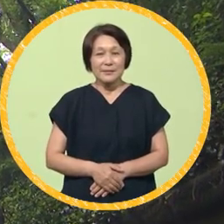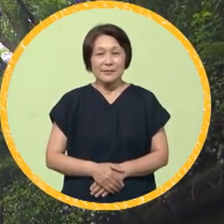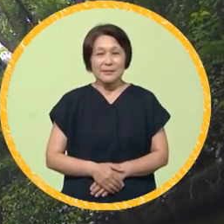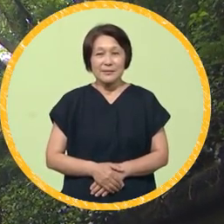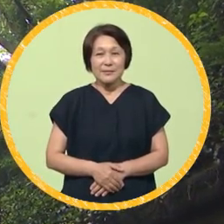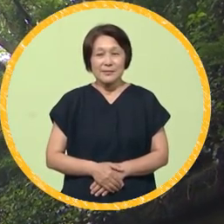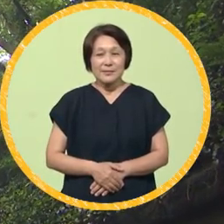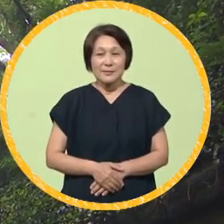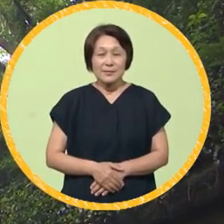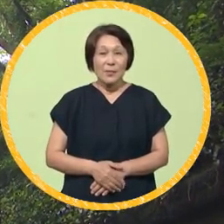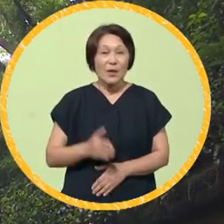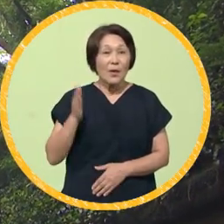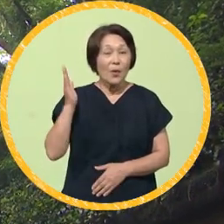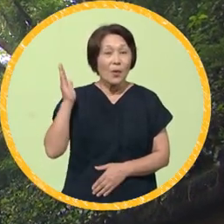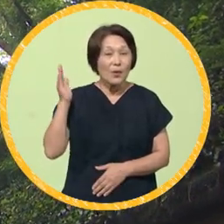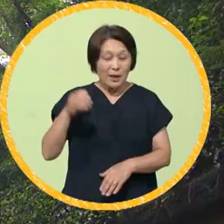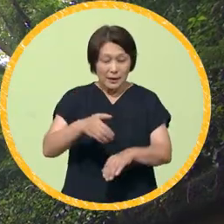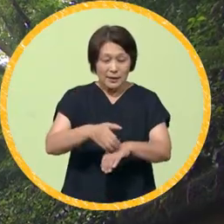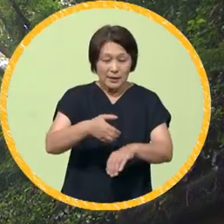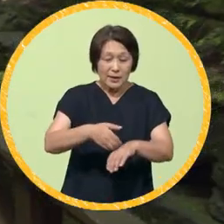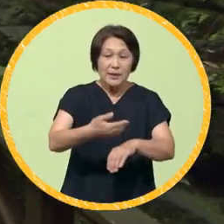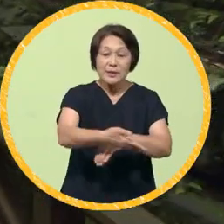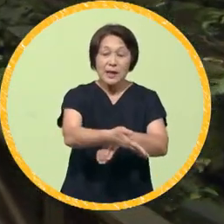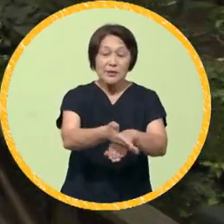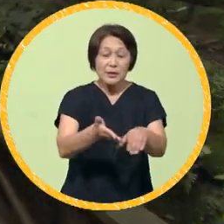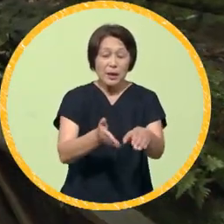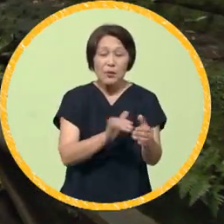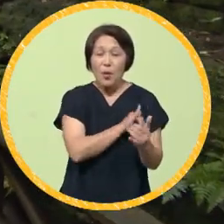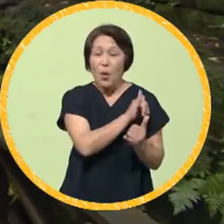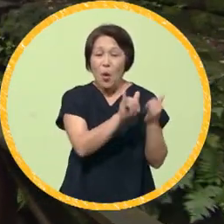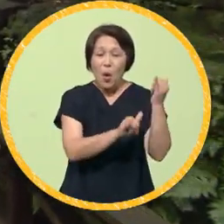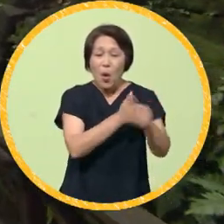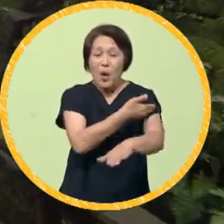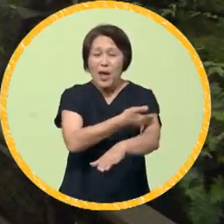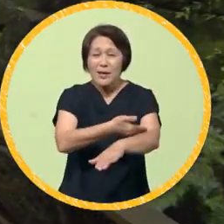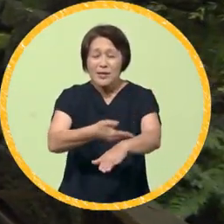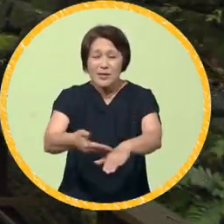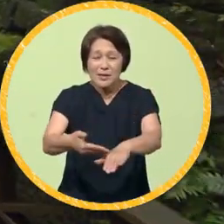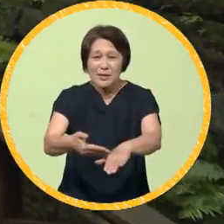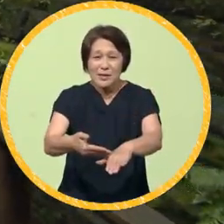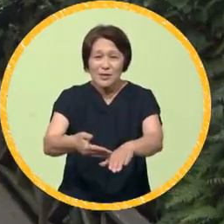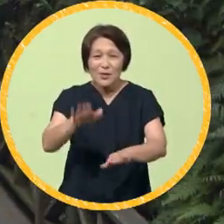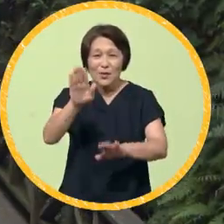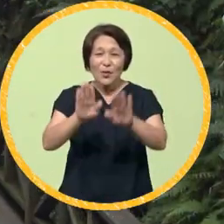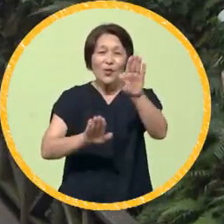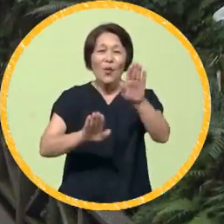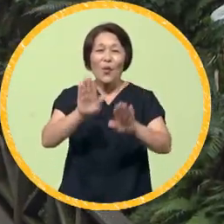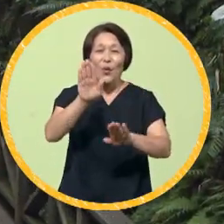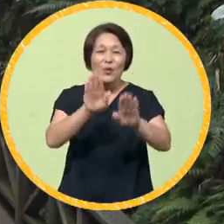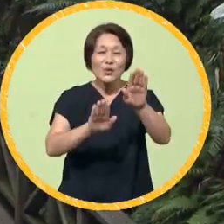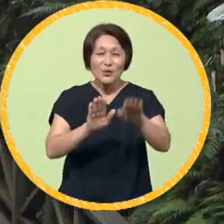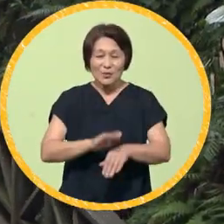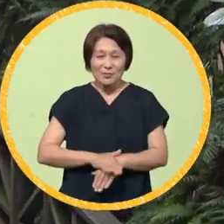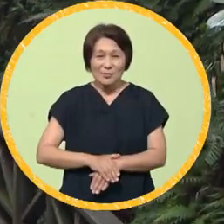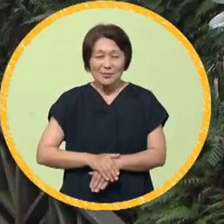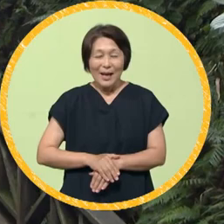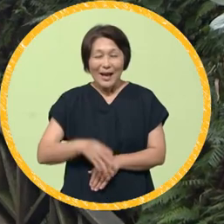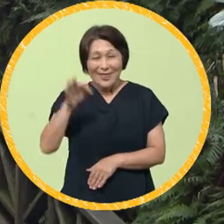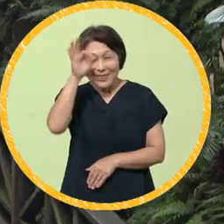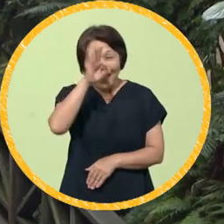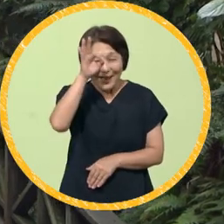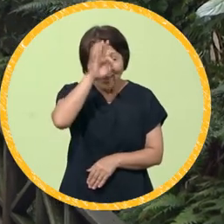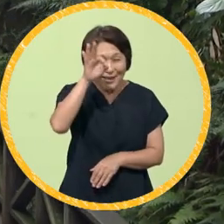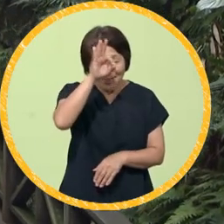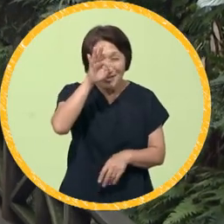さあ見てください、この猿島の歴史的な風景、うん、 すごい。 これいいね、この場所、探検に出てるみたいで